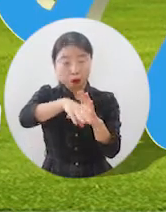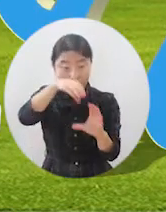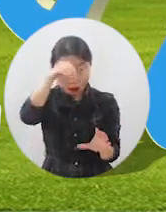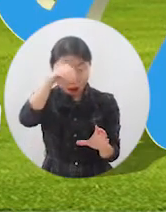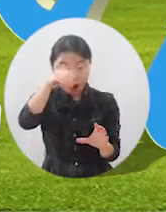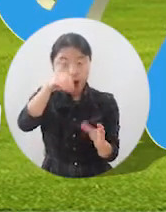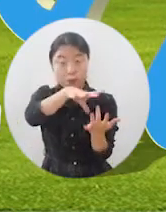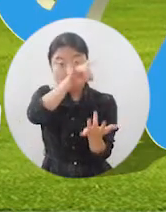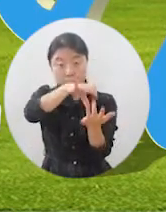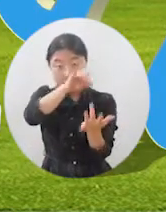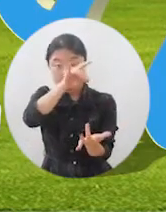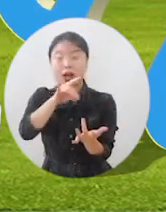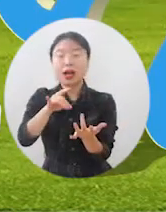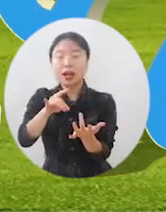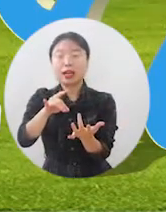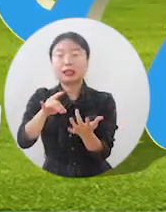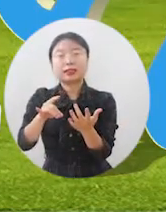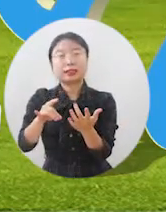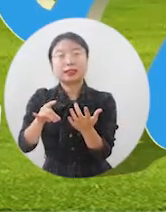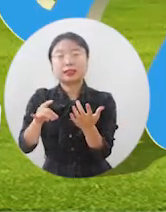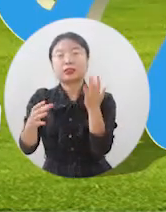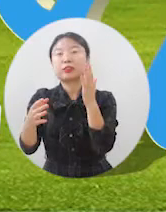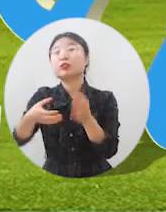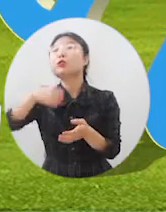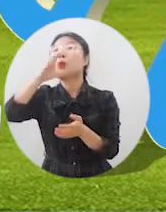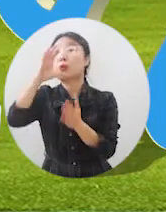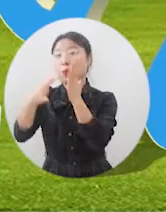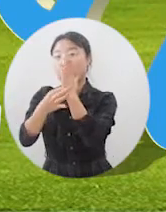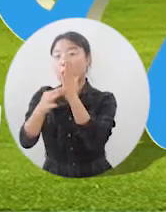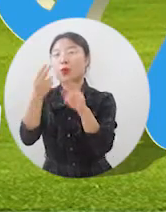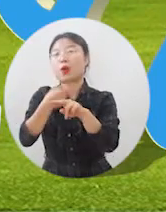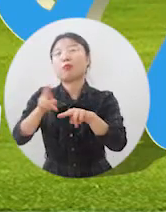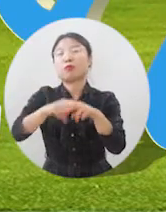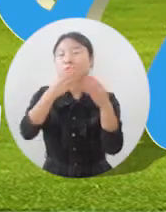증정할 예정입니다. 의왕 시민들의 많은 관심과